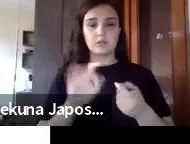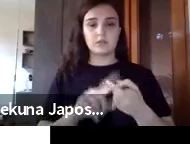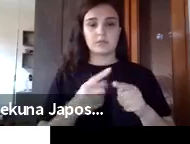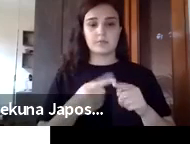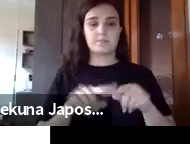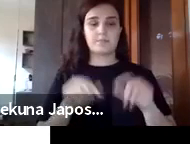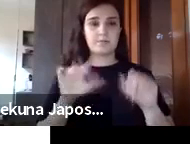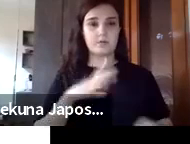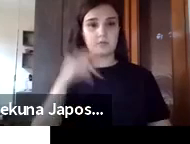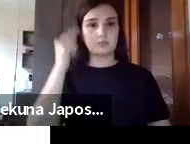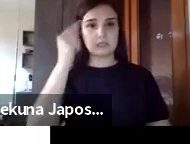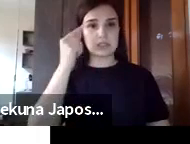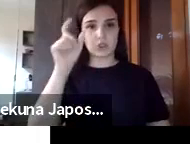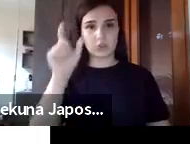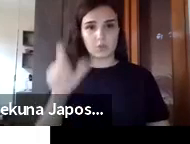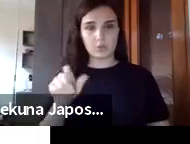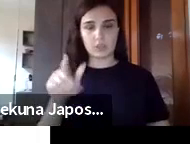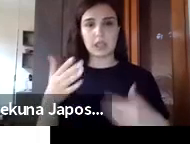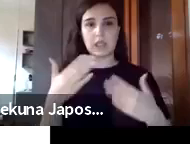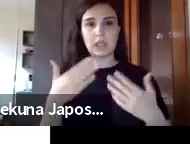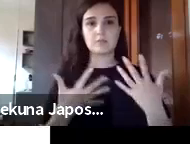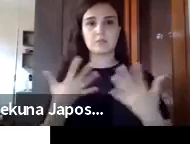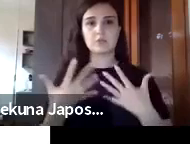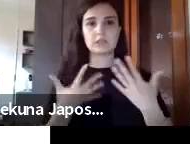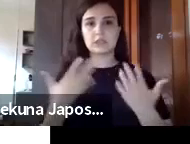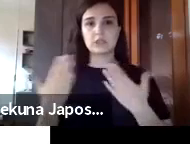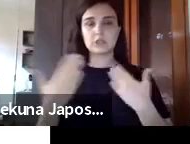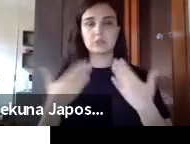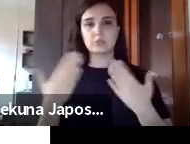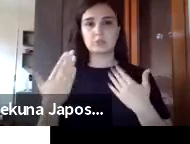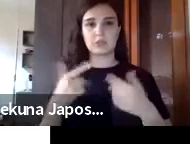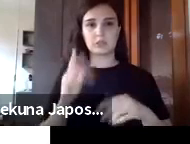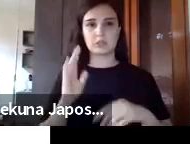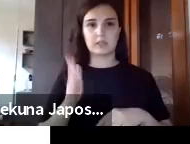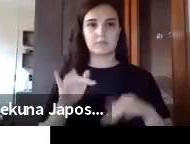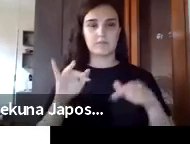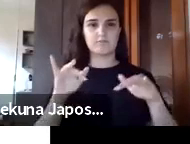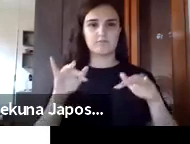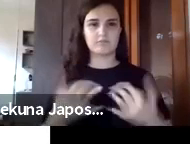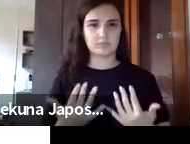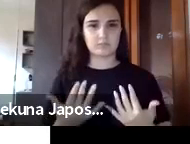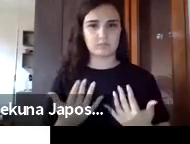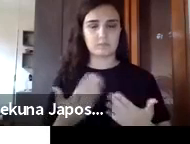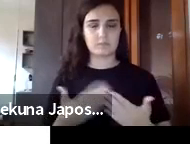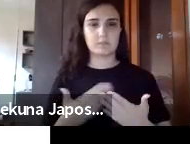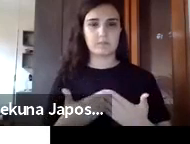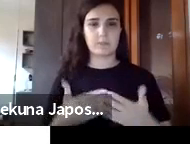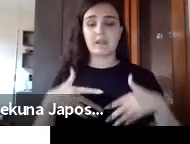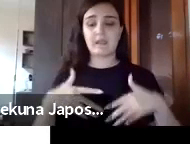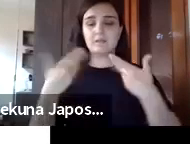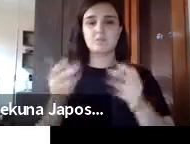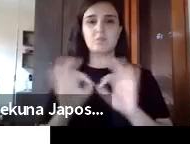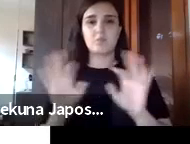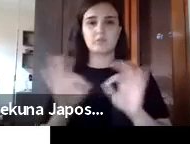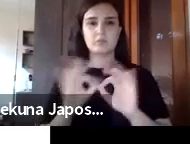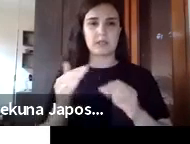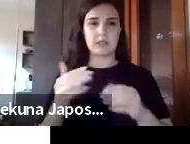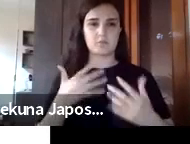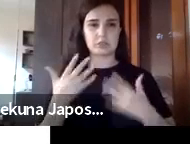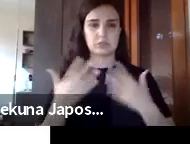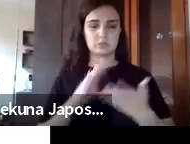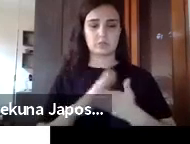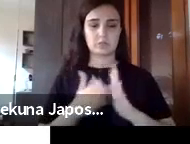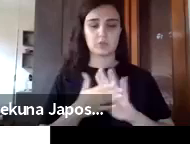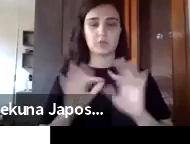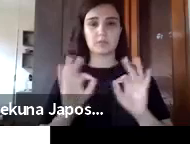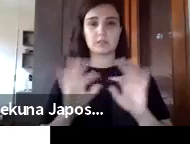იყოს ფსიქოლოგი რომელთანაც ემოციურად დაიცლებით, ასე ვთქვათ და აი ამ თქვენს ემოციურ მდგომარეობაზე ისაუბრებთ,